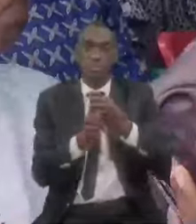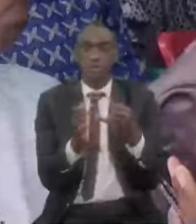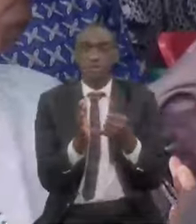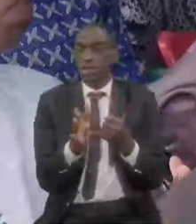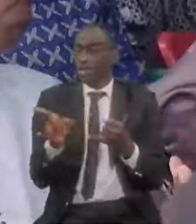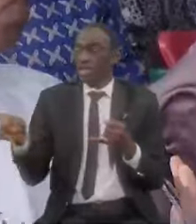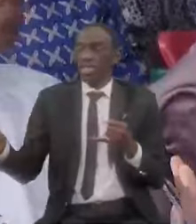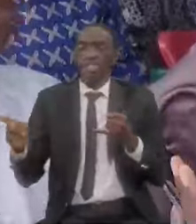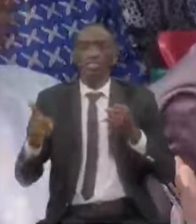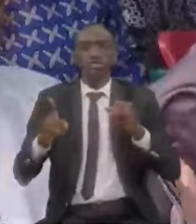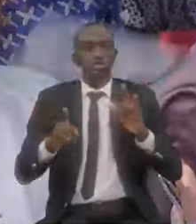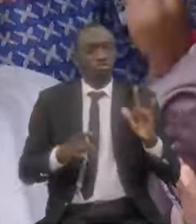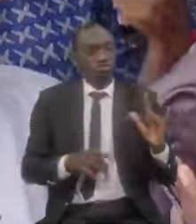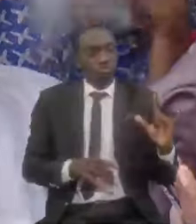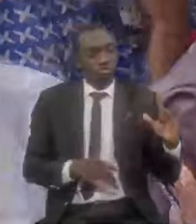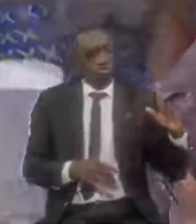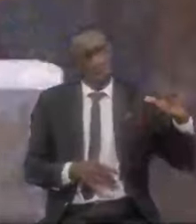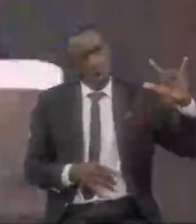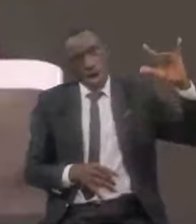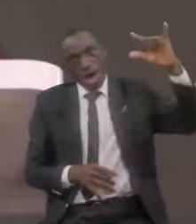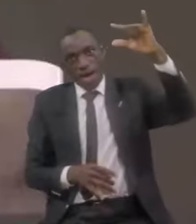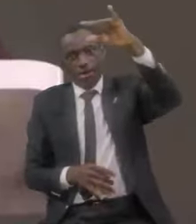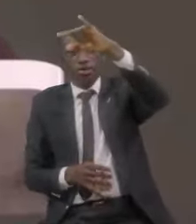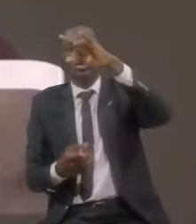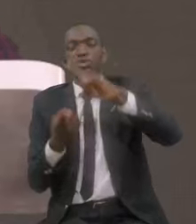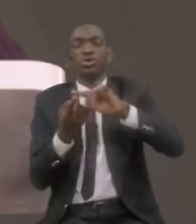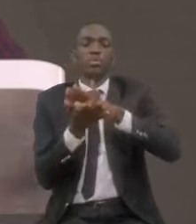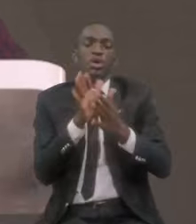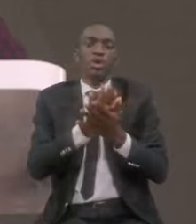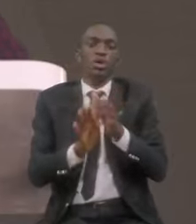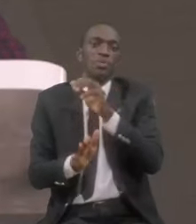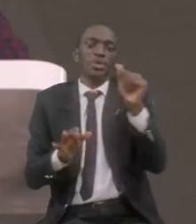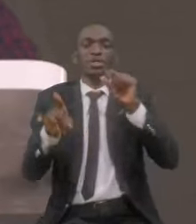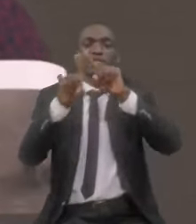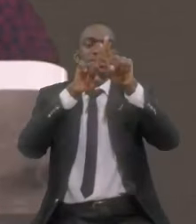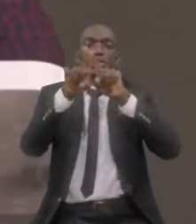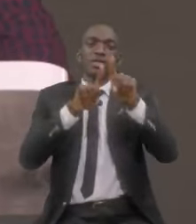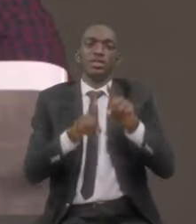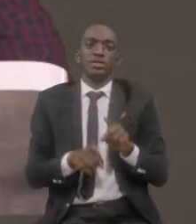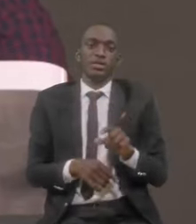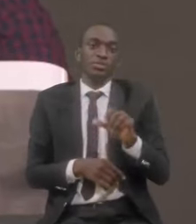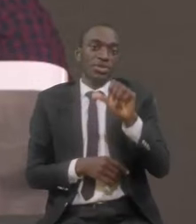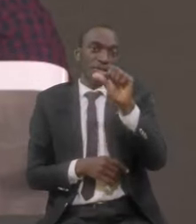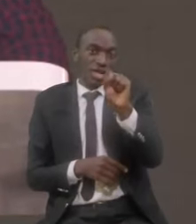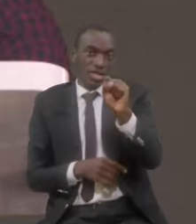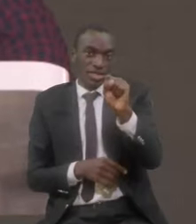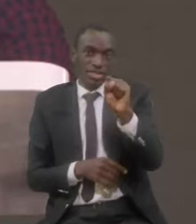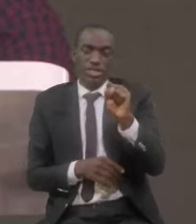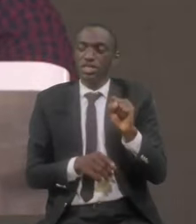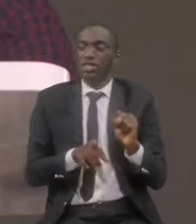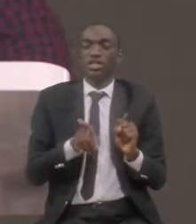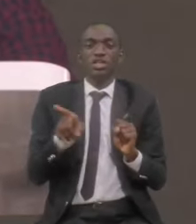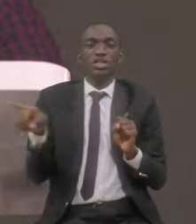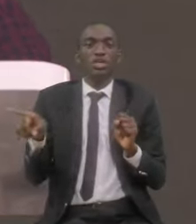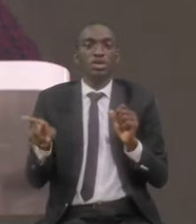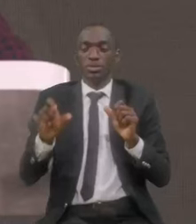pour devenir une étoile? Le S. Il était une personne